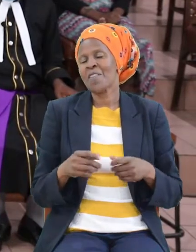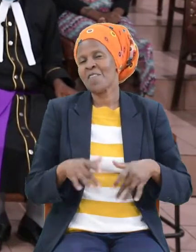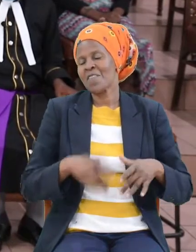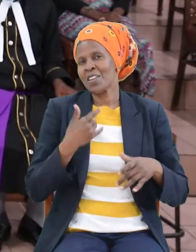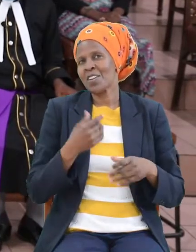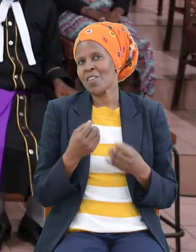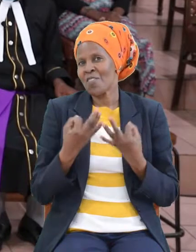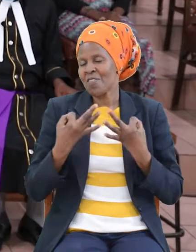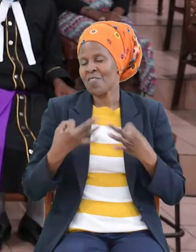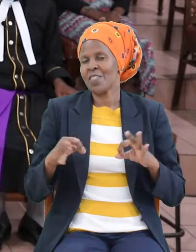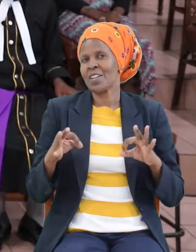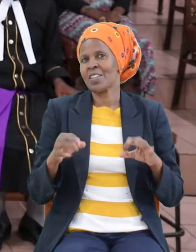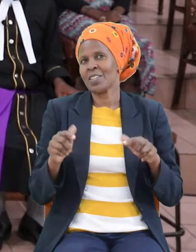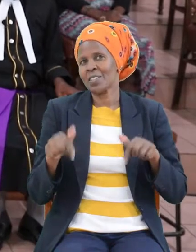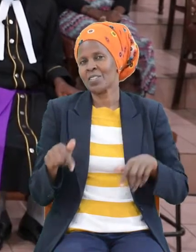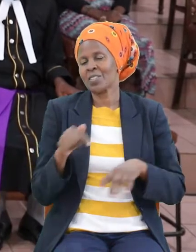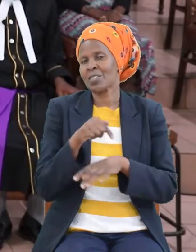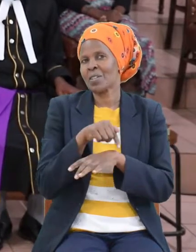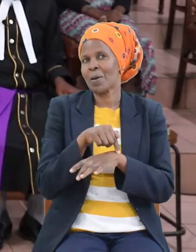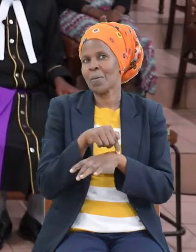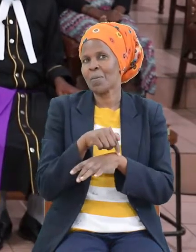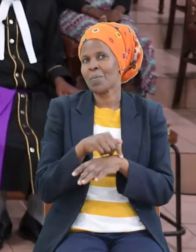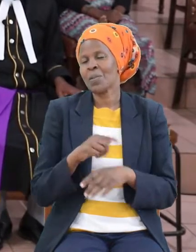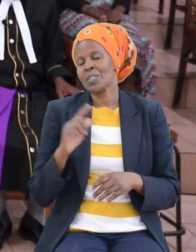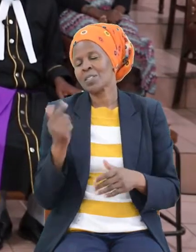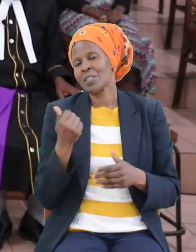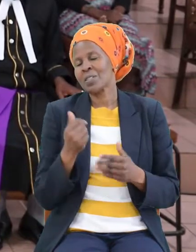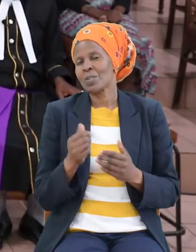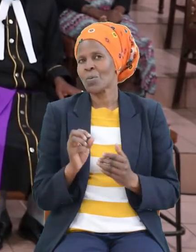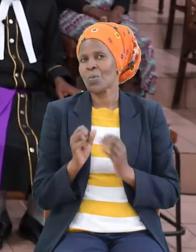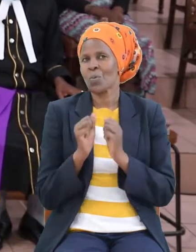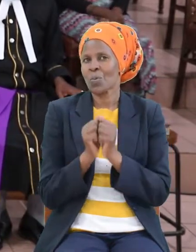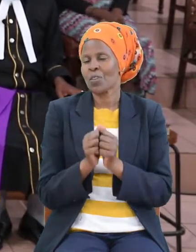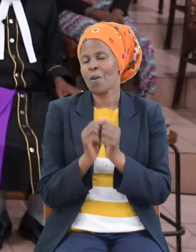hulu. Na wakati huu tutaanza na maombi.